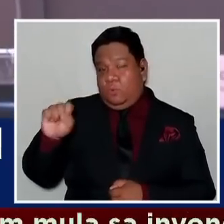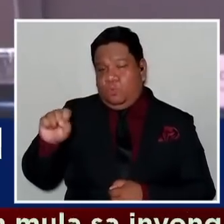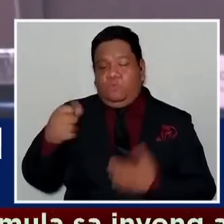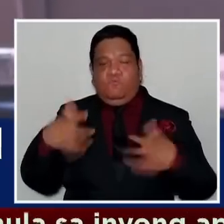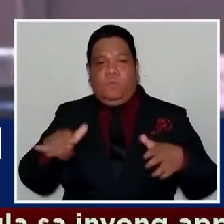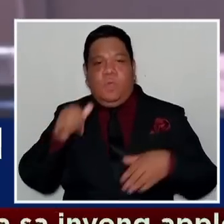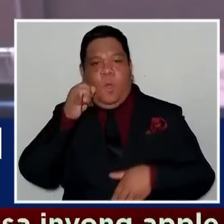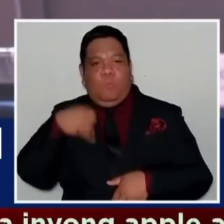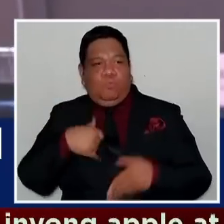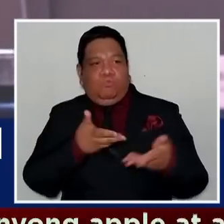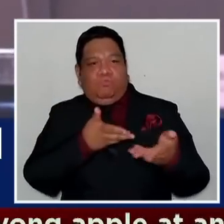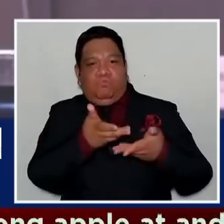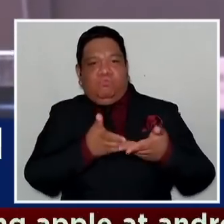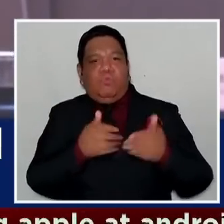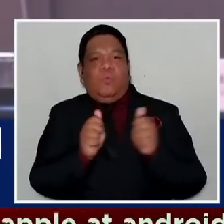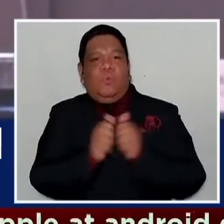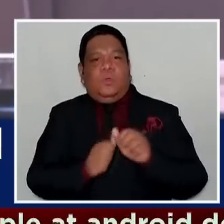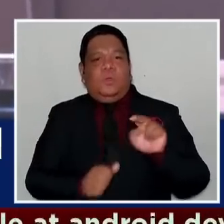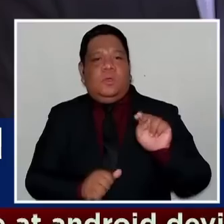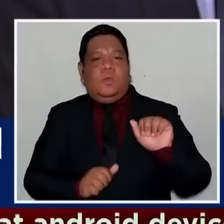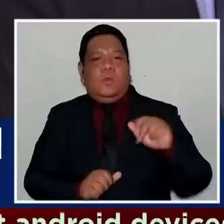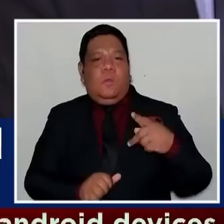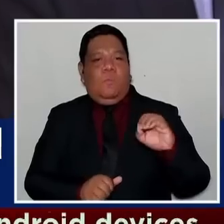o NAPOLCOM.